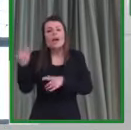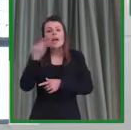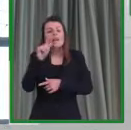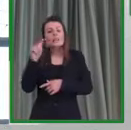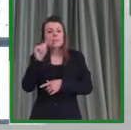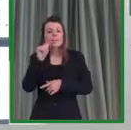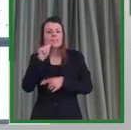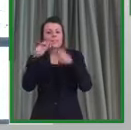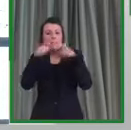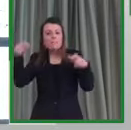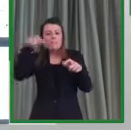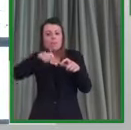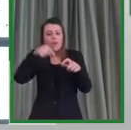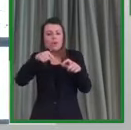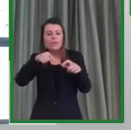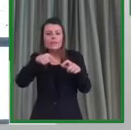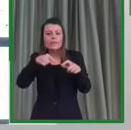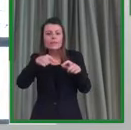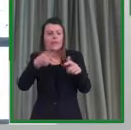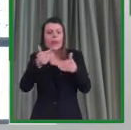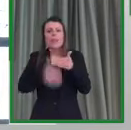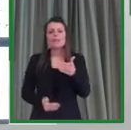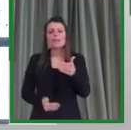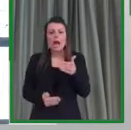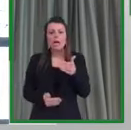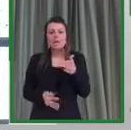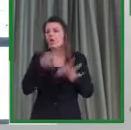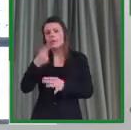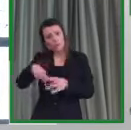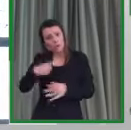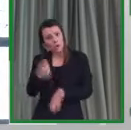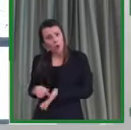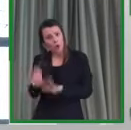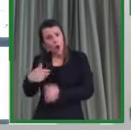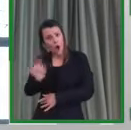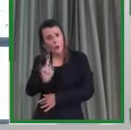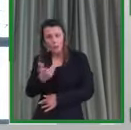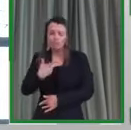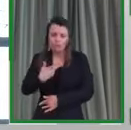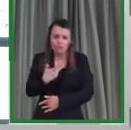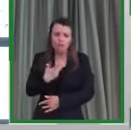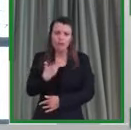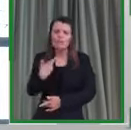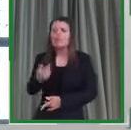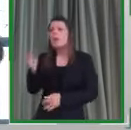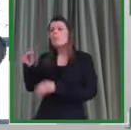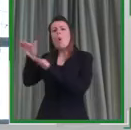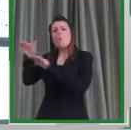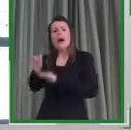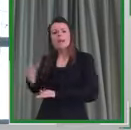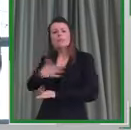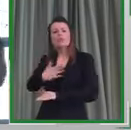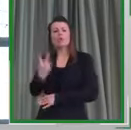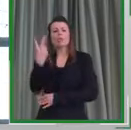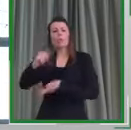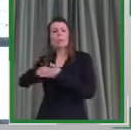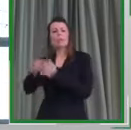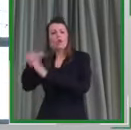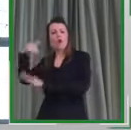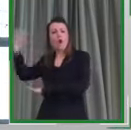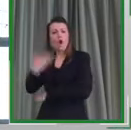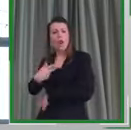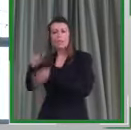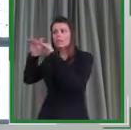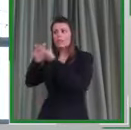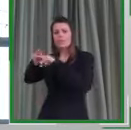non nel fatto che noi li abbiamo comprati perché ne abbiamo ben due migliori nei nostri magazzini il per il patto